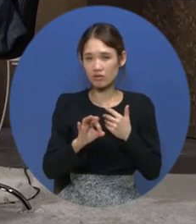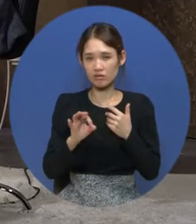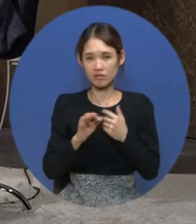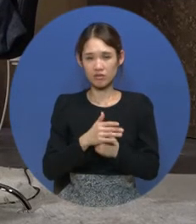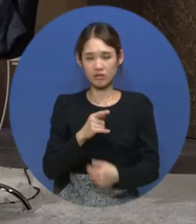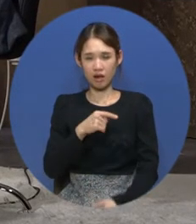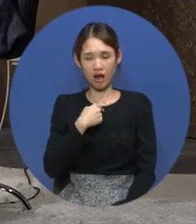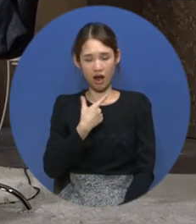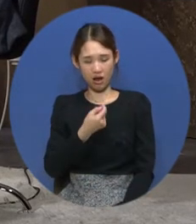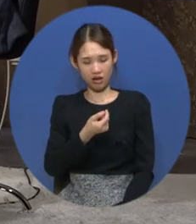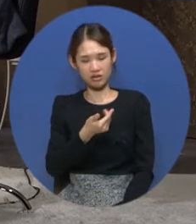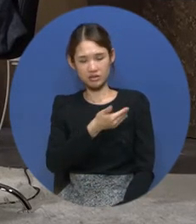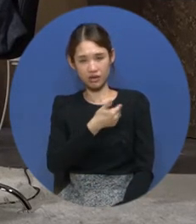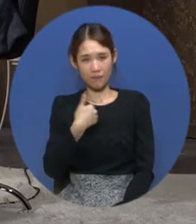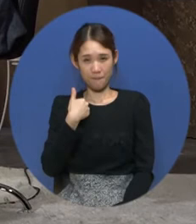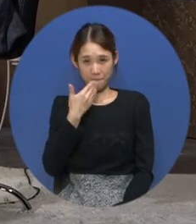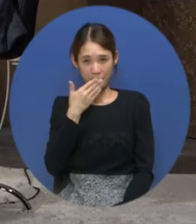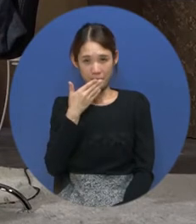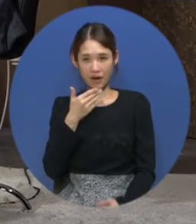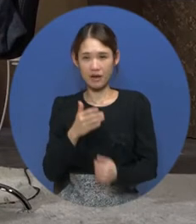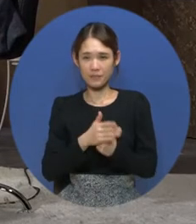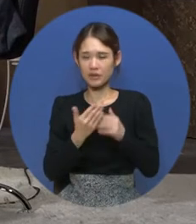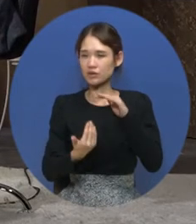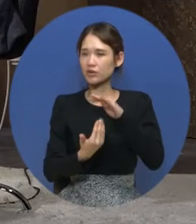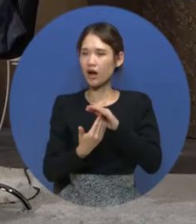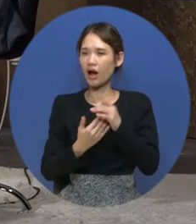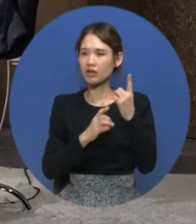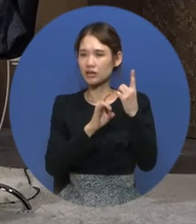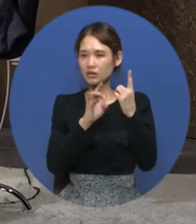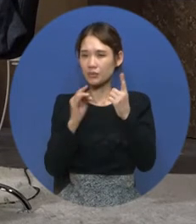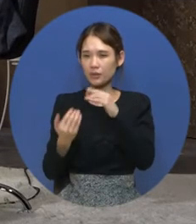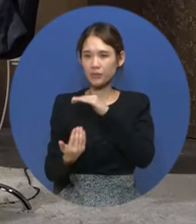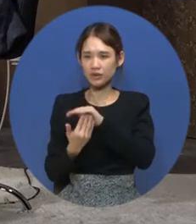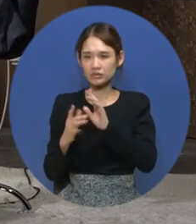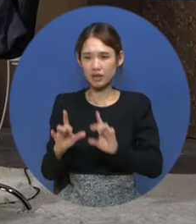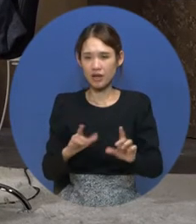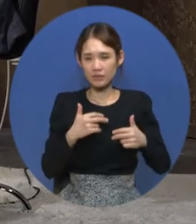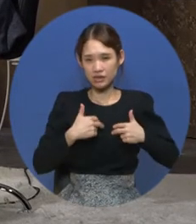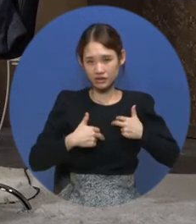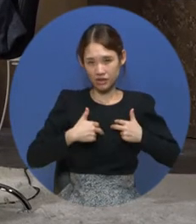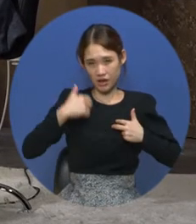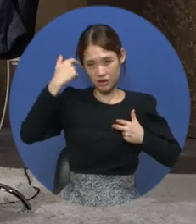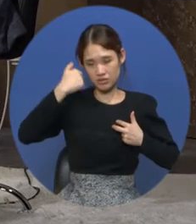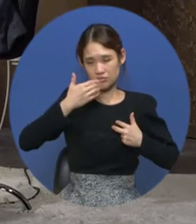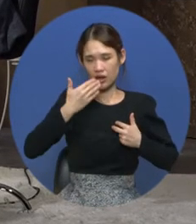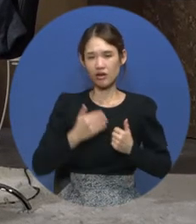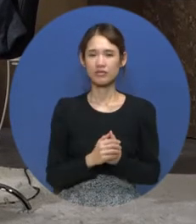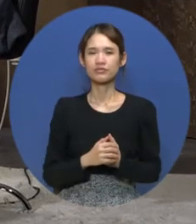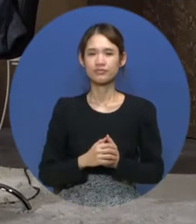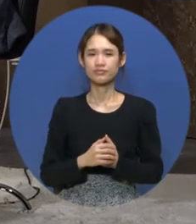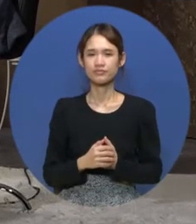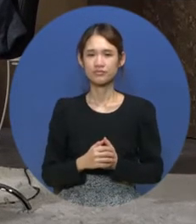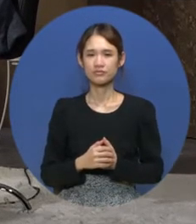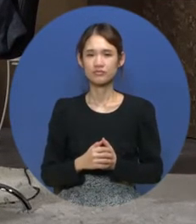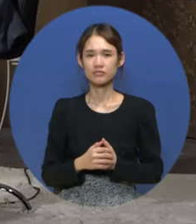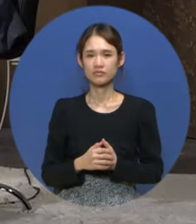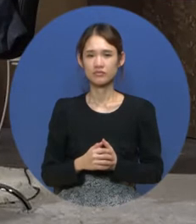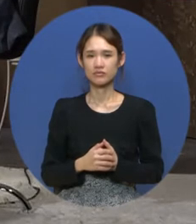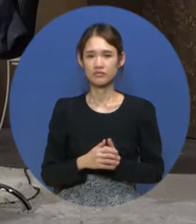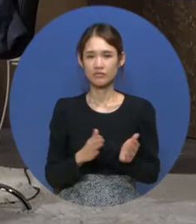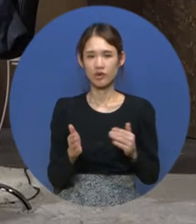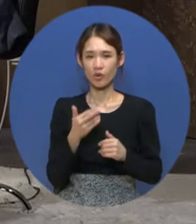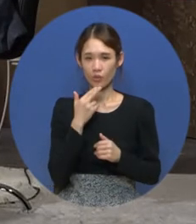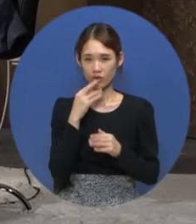내가 이런 일도 할 수 있고 또 이루어 나가면서 그런 삶의 재미를 더 느낄 수가 있는 4부 보니 2 그런 부분이